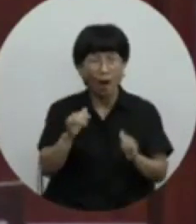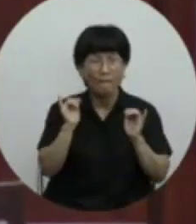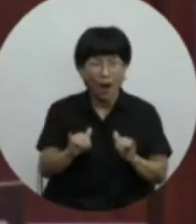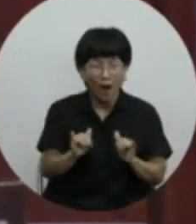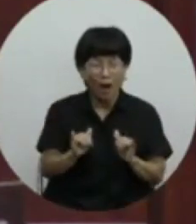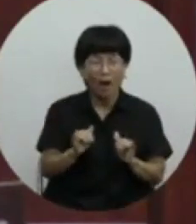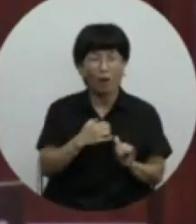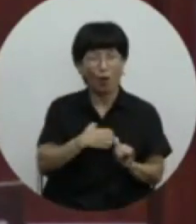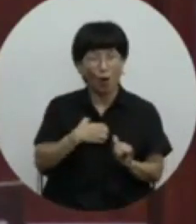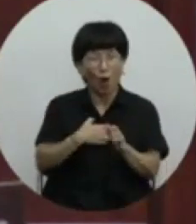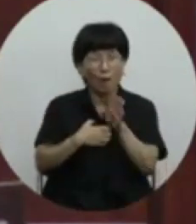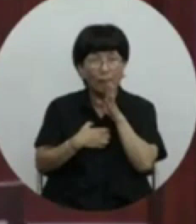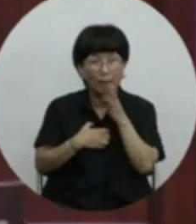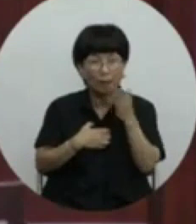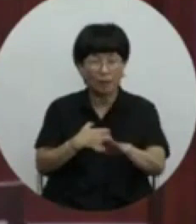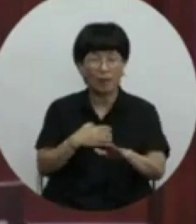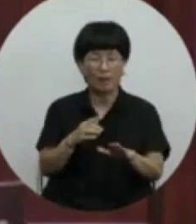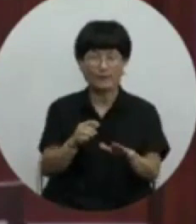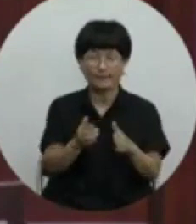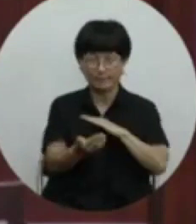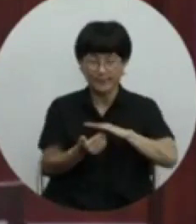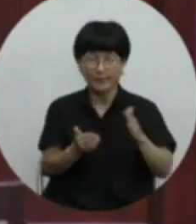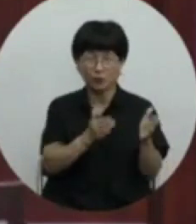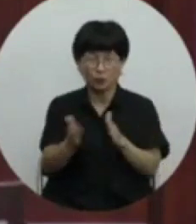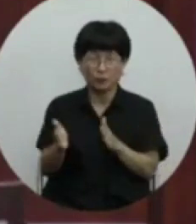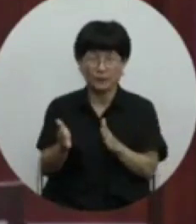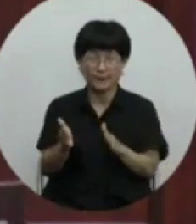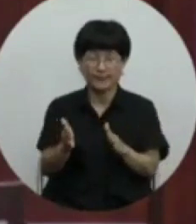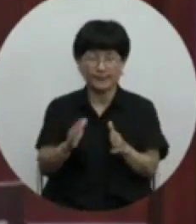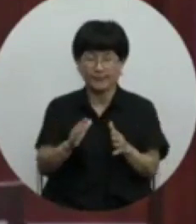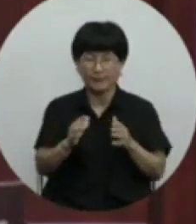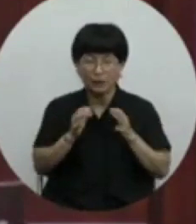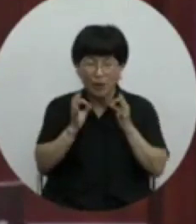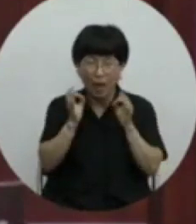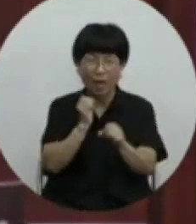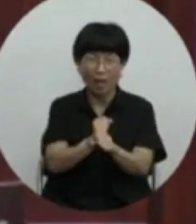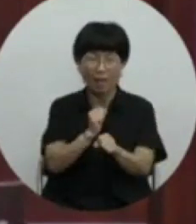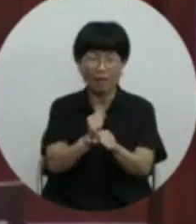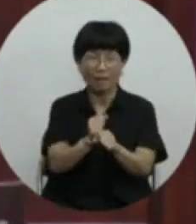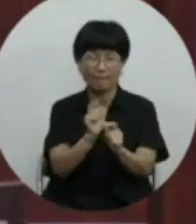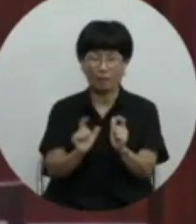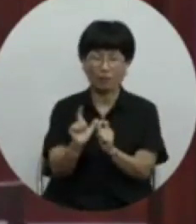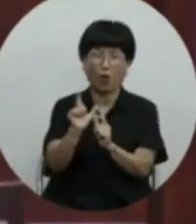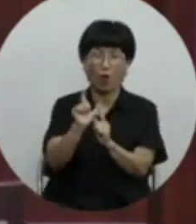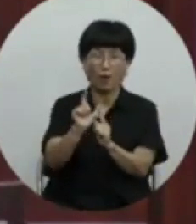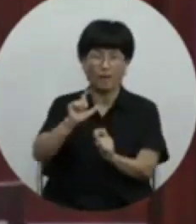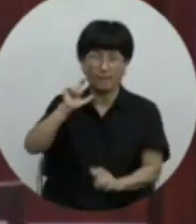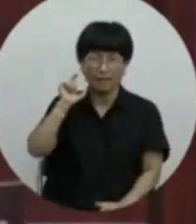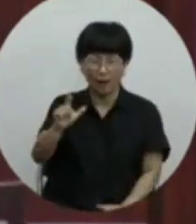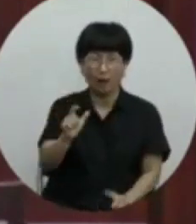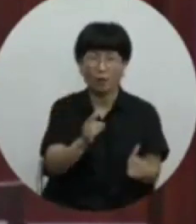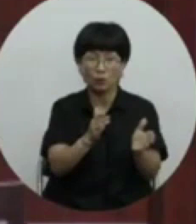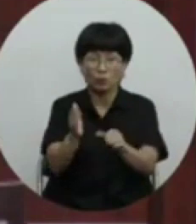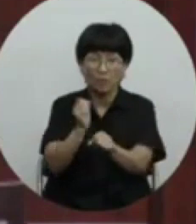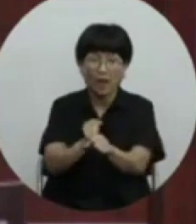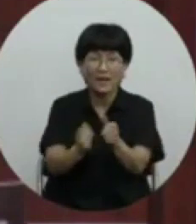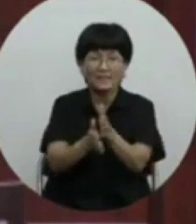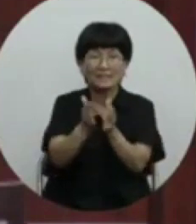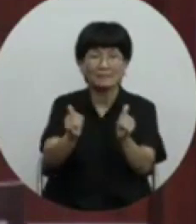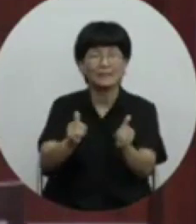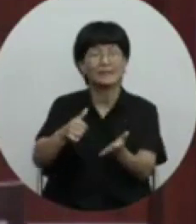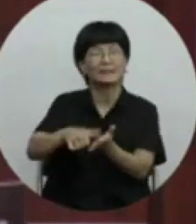철저하고 치밀한 대비와 신속 대응 체계를 한층 더 강화해 시민의 재산권을